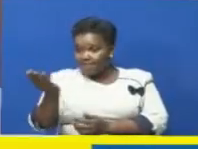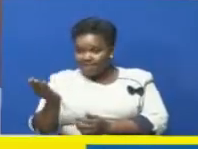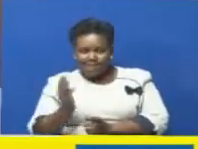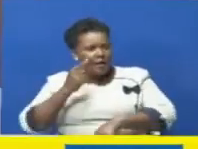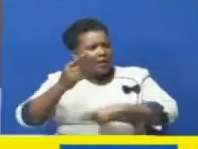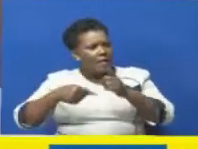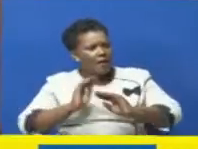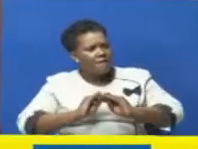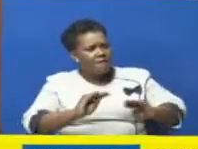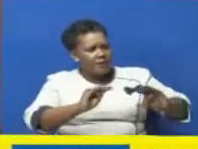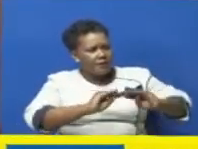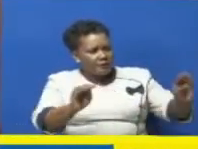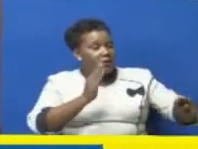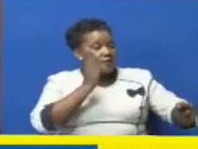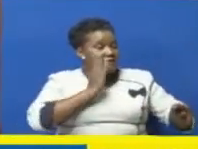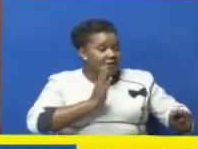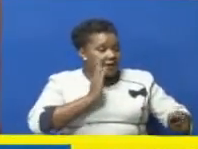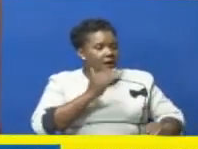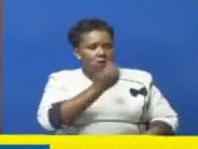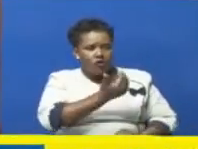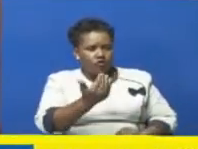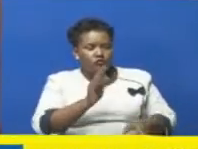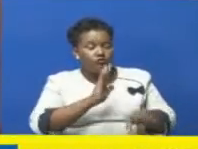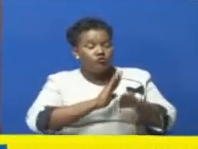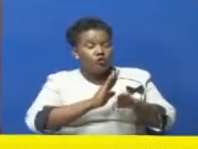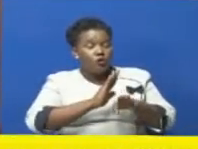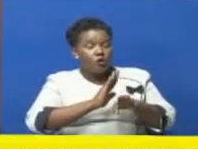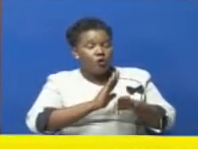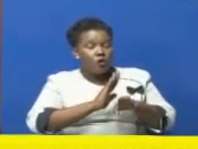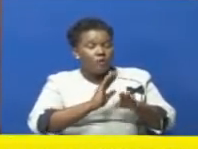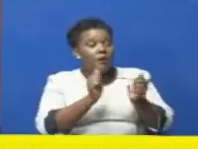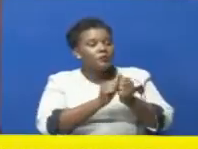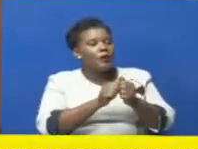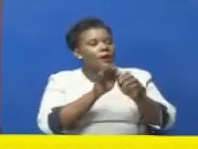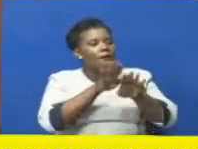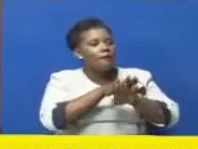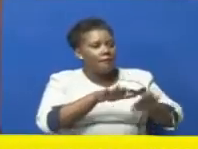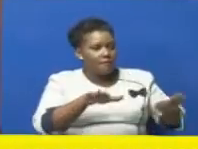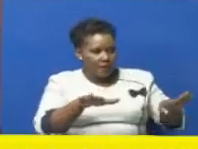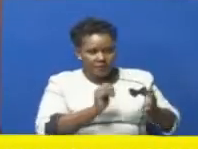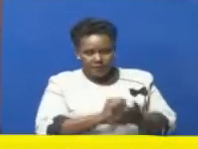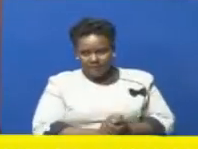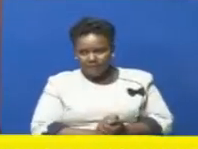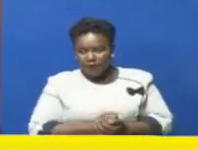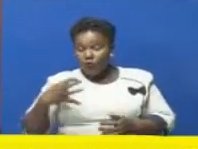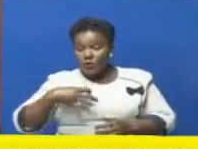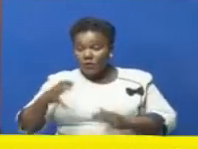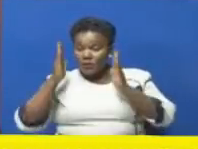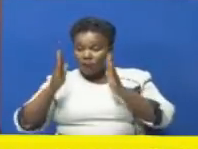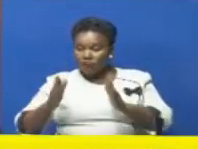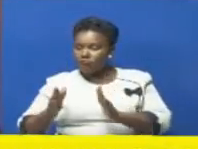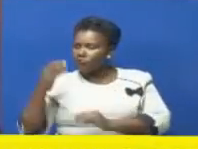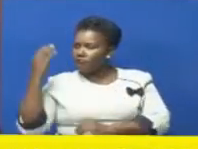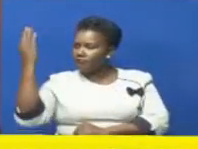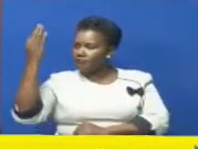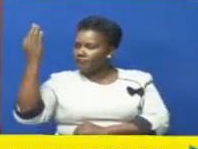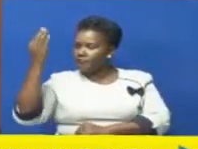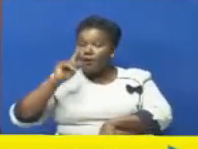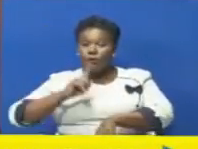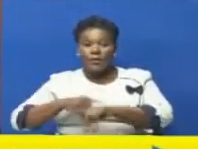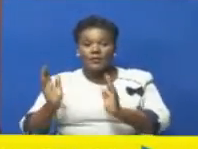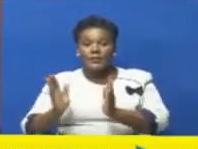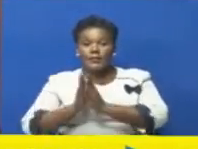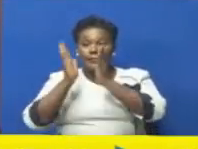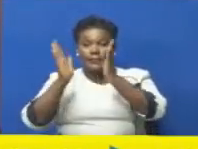wanaokuwa kuhusu misingi ya umuhimu wa amani iliyopo hapa nchini. Waziri Mkuu Majaliwa ametoa rai hiyo katika baraza la Maulidi kitaifa